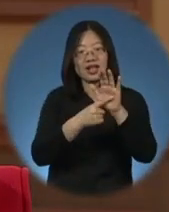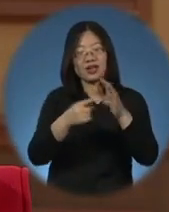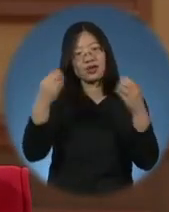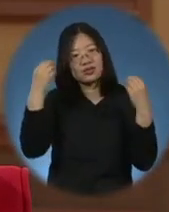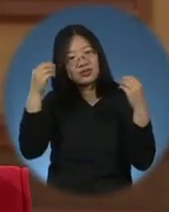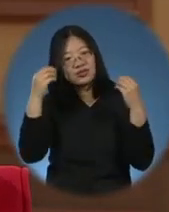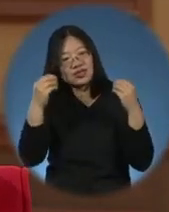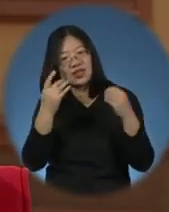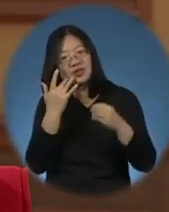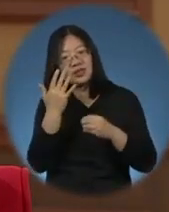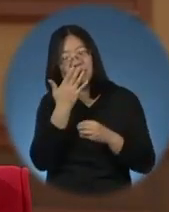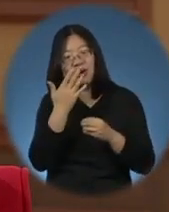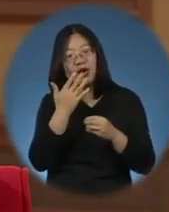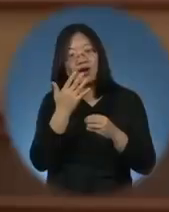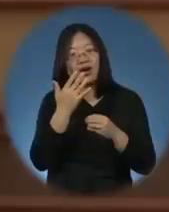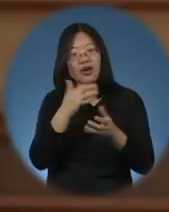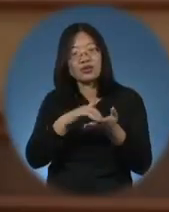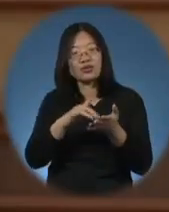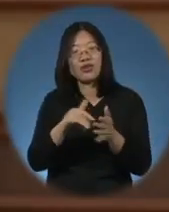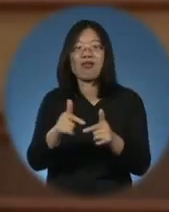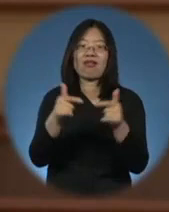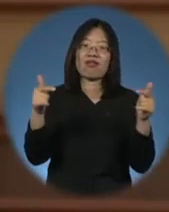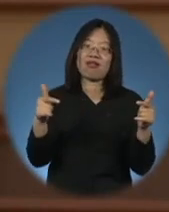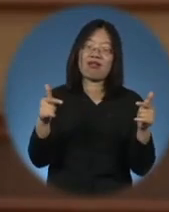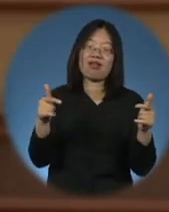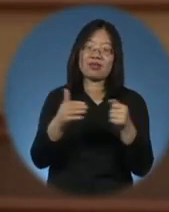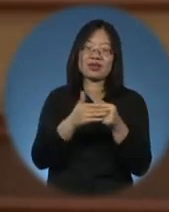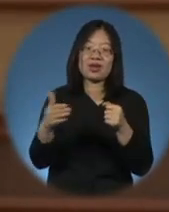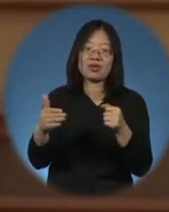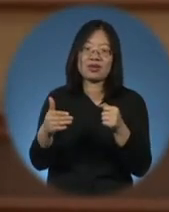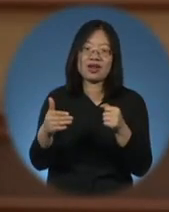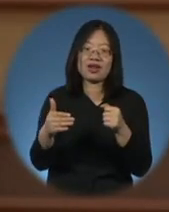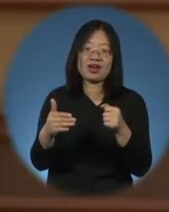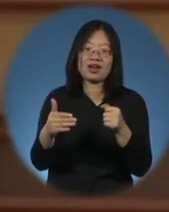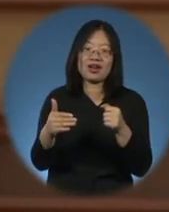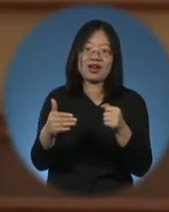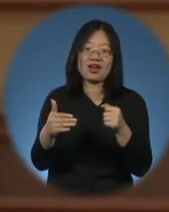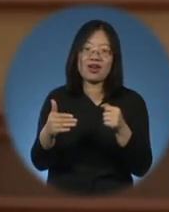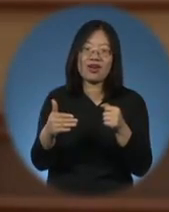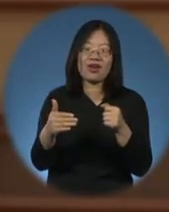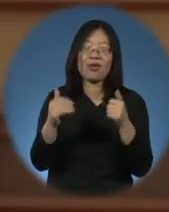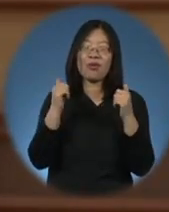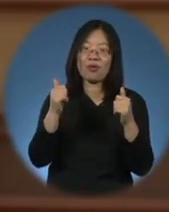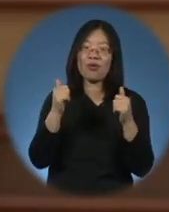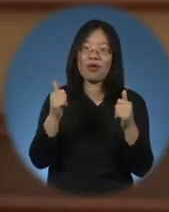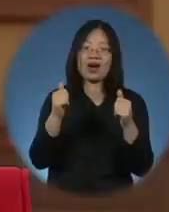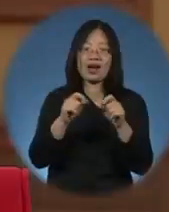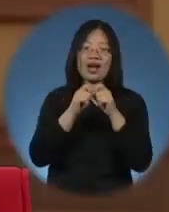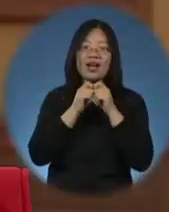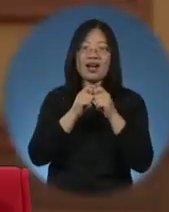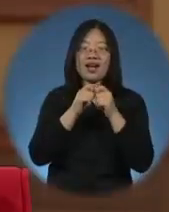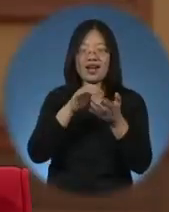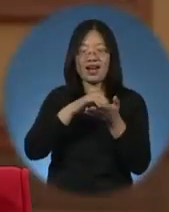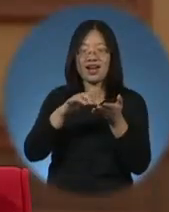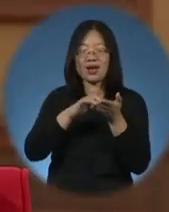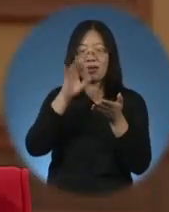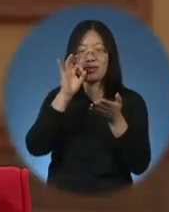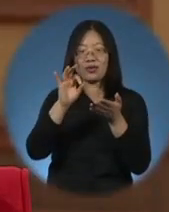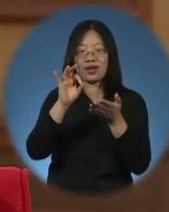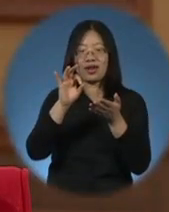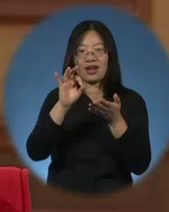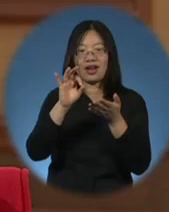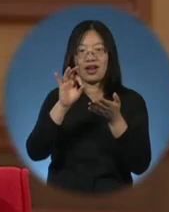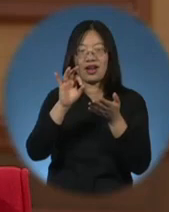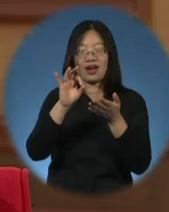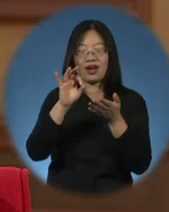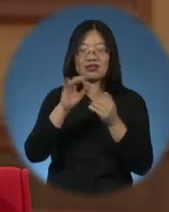춤을 추는 꿀벌들의 숫자가 늘어나요. 그래서 그 곤충학자 대단하신 것 같아요. 대단하네요. 그거를 일일이 세신 거예요. 어떤 팔자춤을